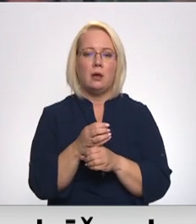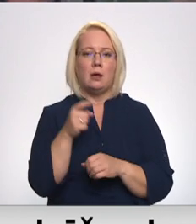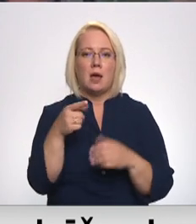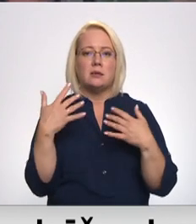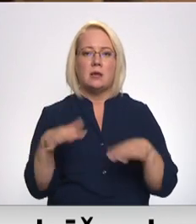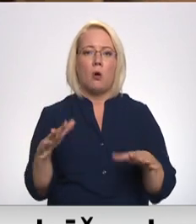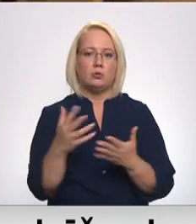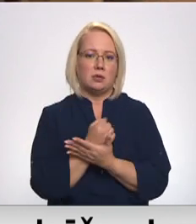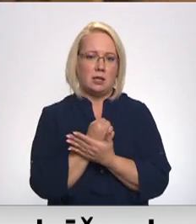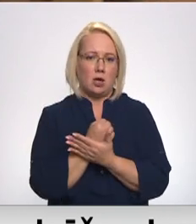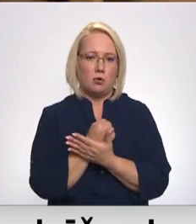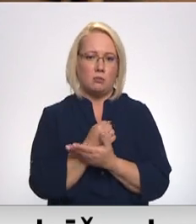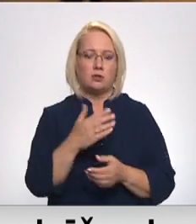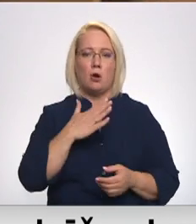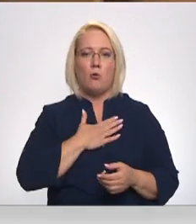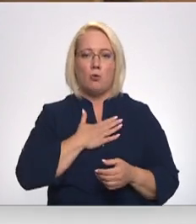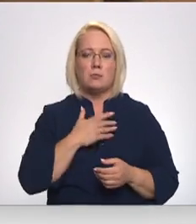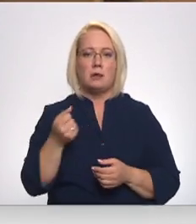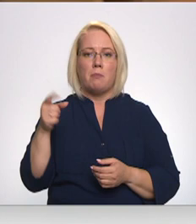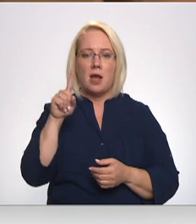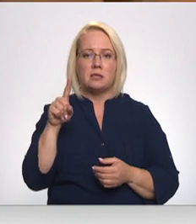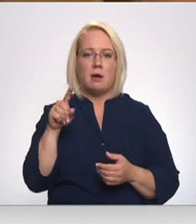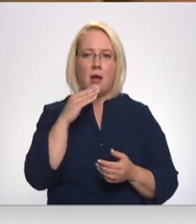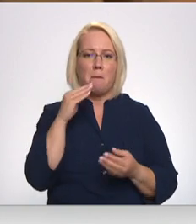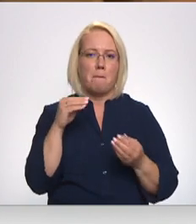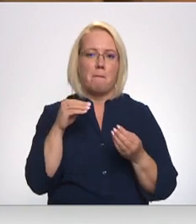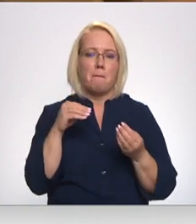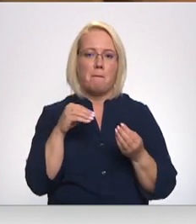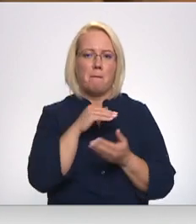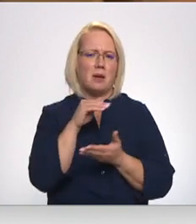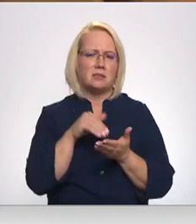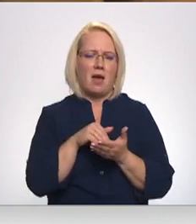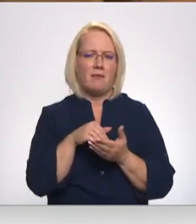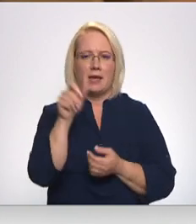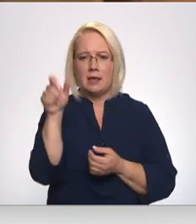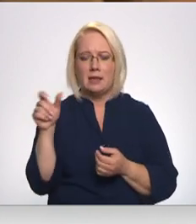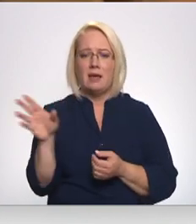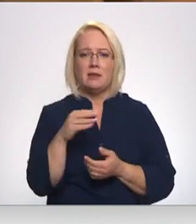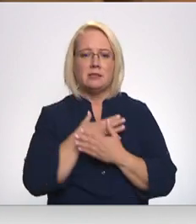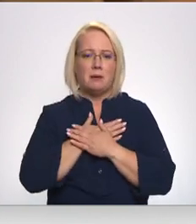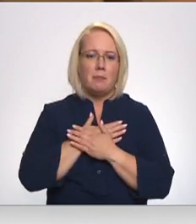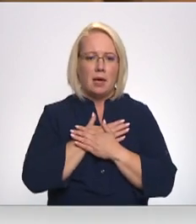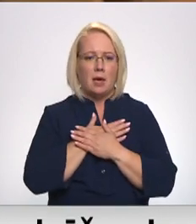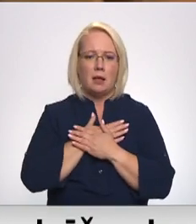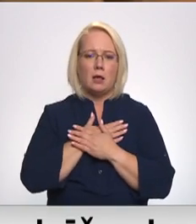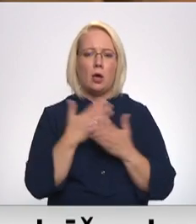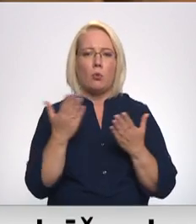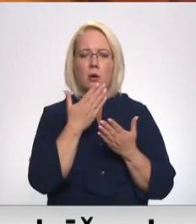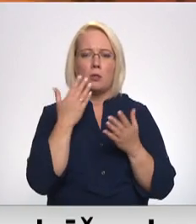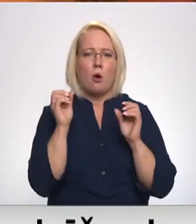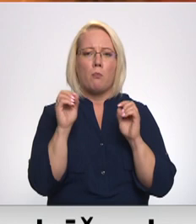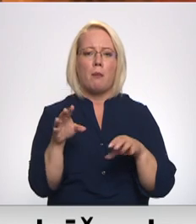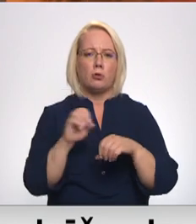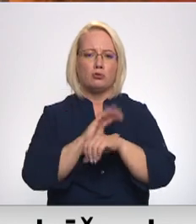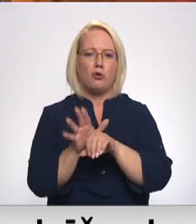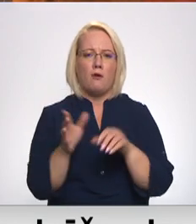jau ir sasniegums. Mums ir pārsvarā patstāvīgie klienti, kuri mums ir visi mīļi, kuri mums nav pametuši Covid